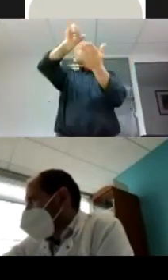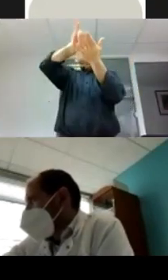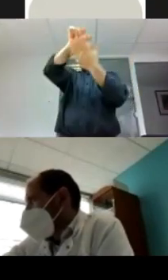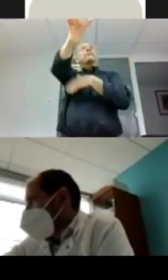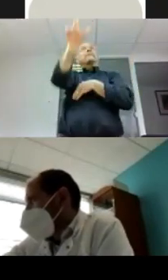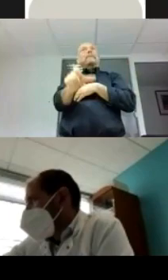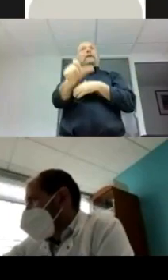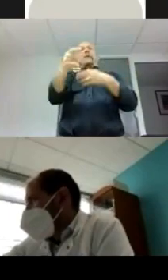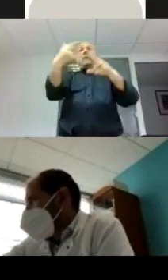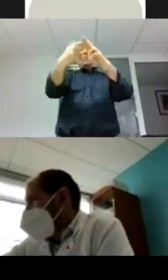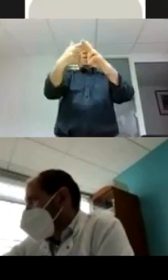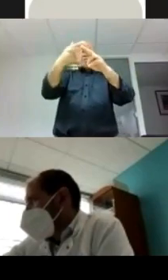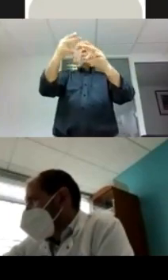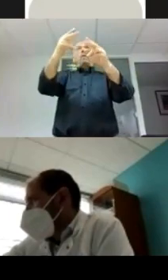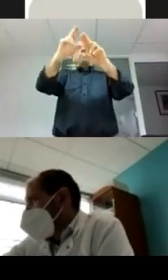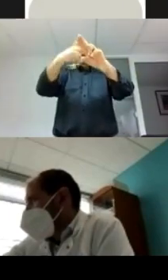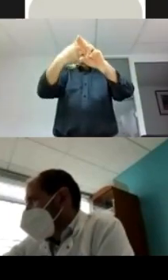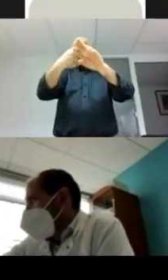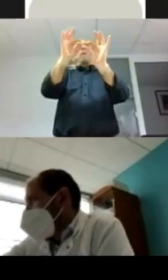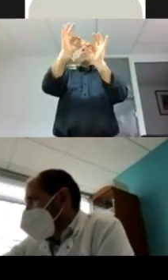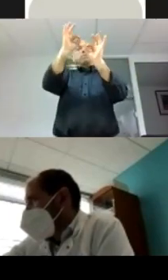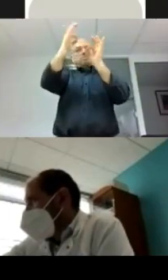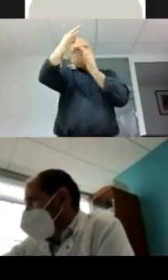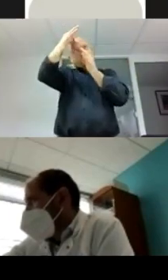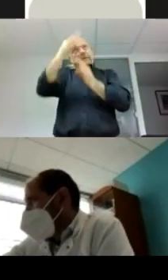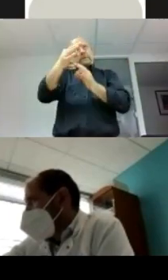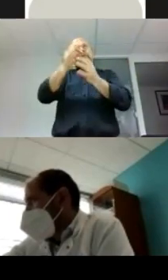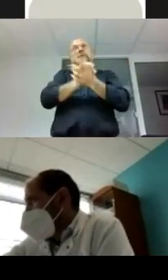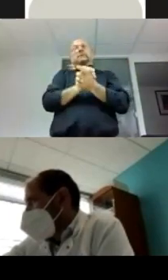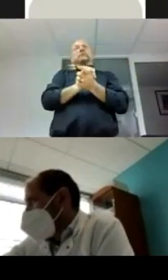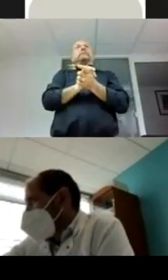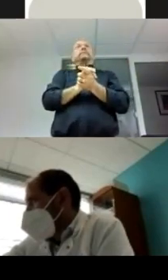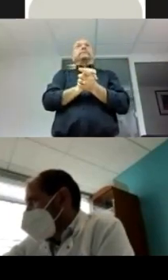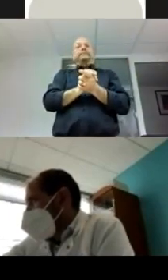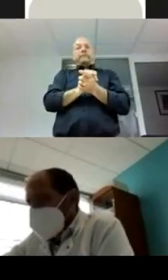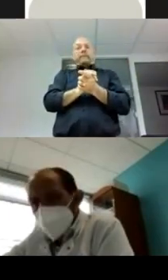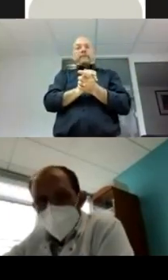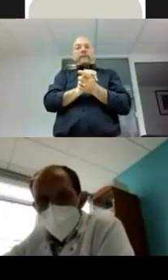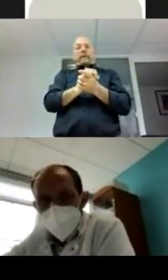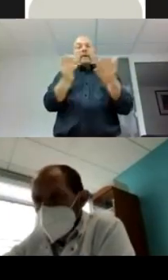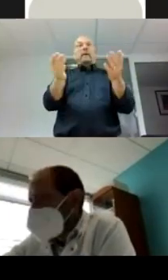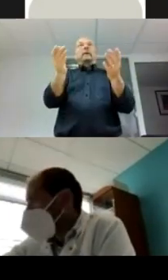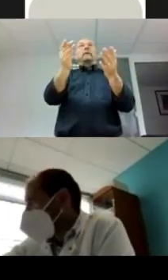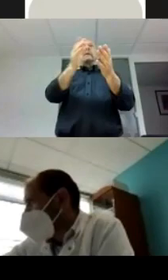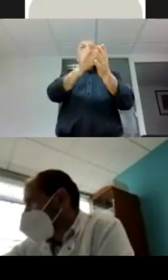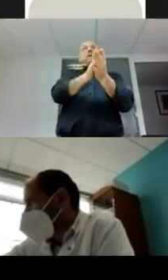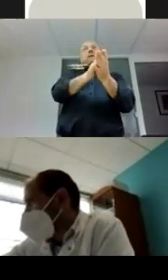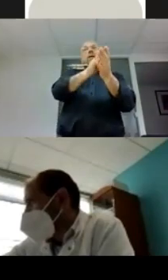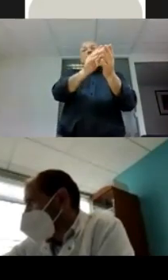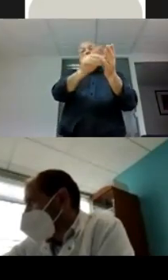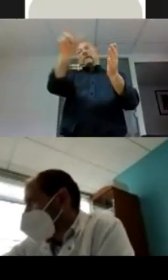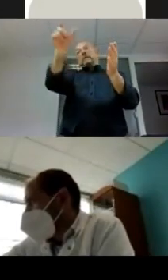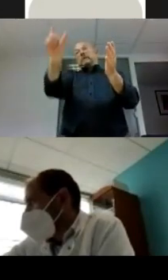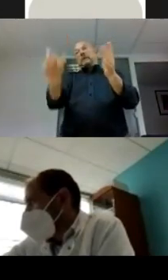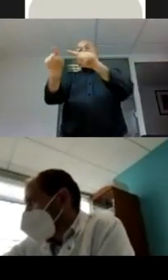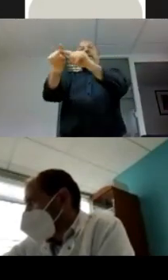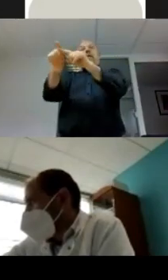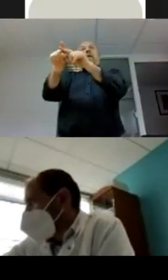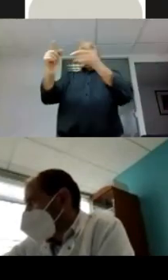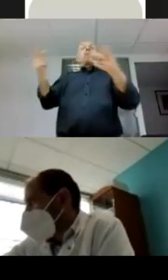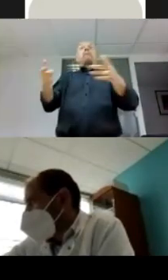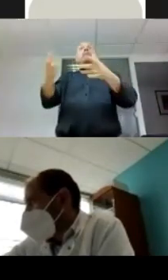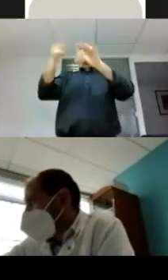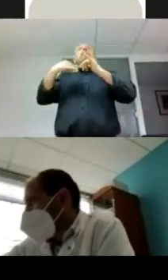mode d'emploi. Dans le volet central, il y a une fiche d'identification qu'il faudra remplir avec beaucoup